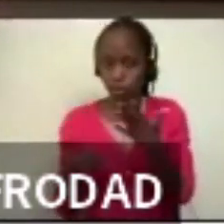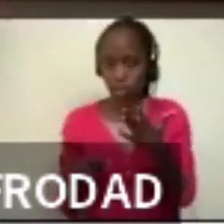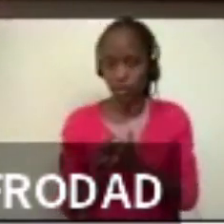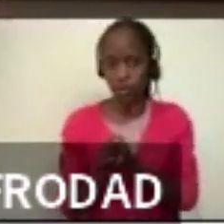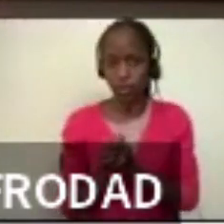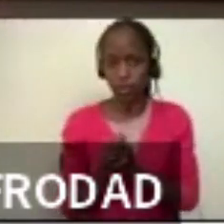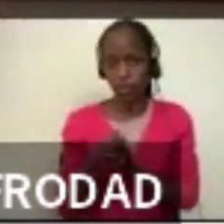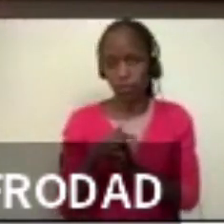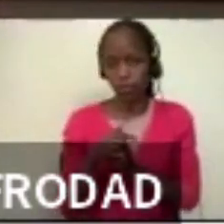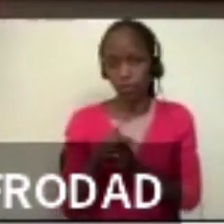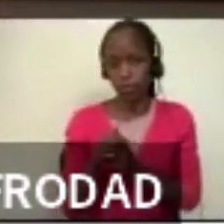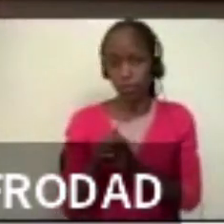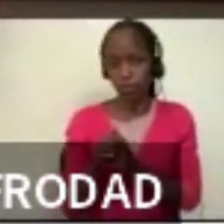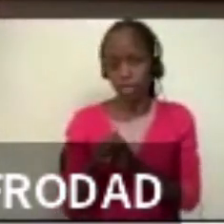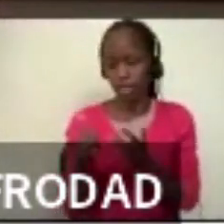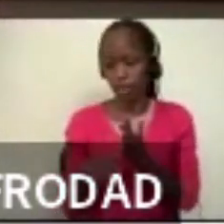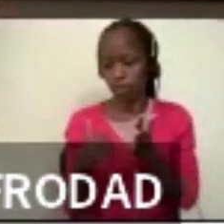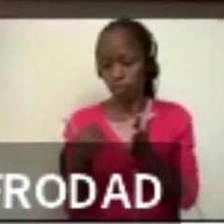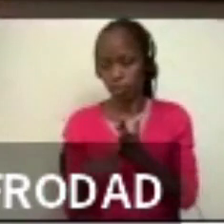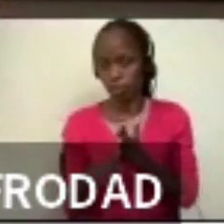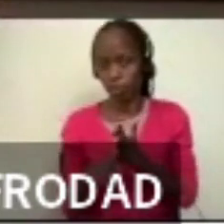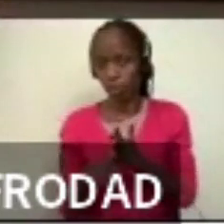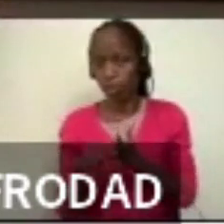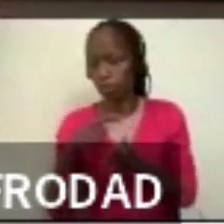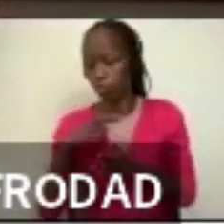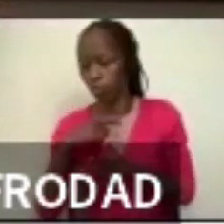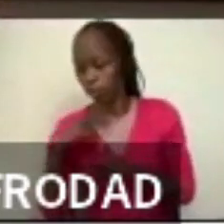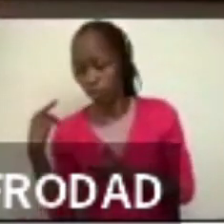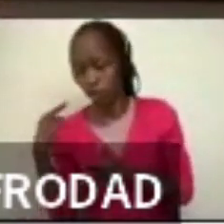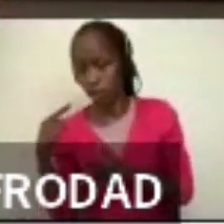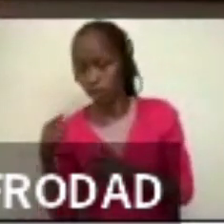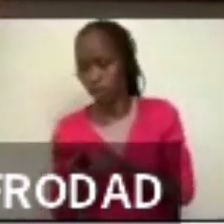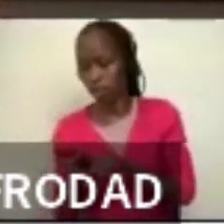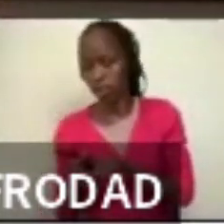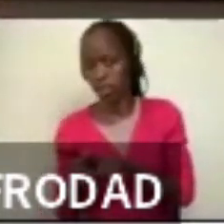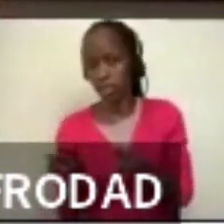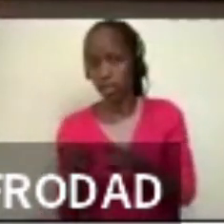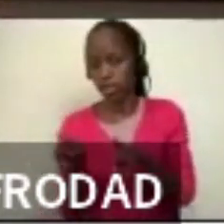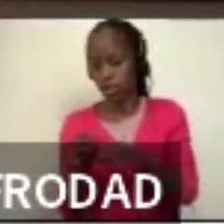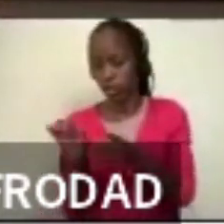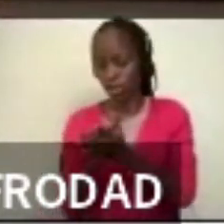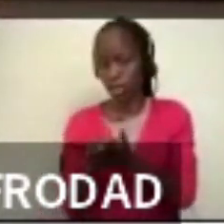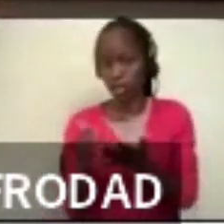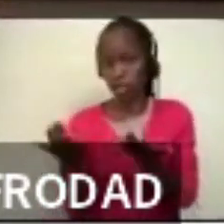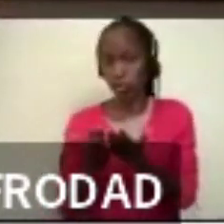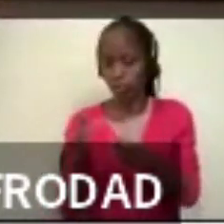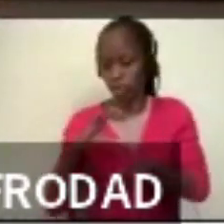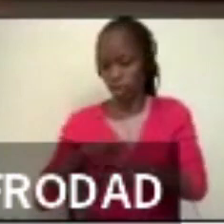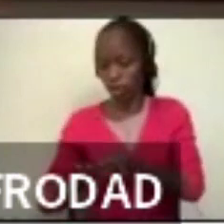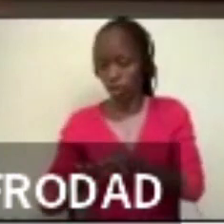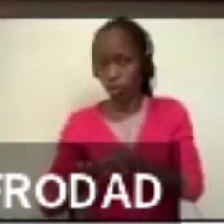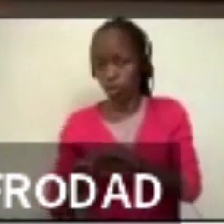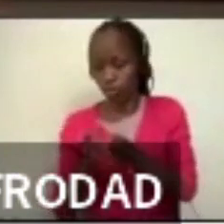Burkina. C'est de là qu'est née ma passion pour l'investigation, parce que ça m'a pris du temps.